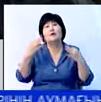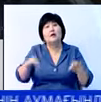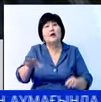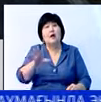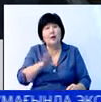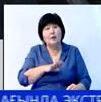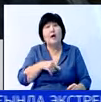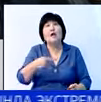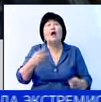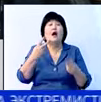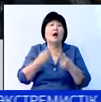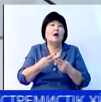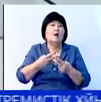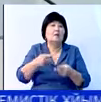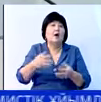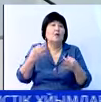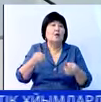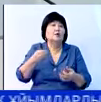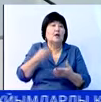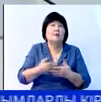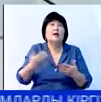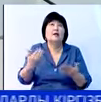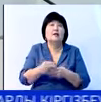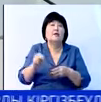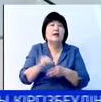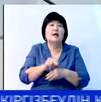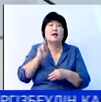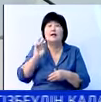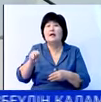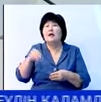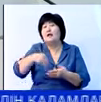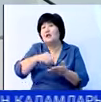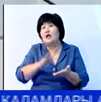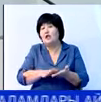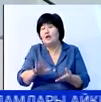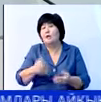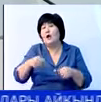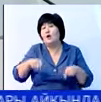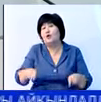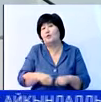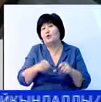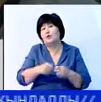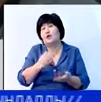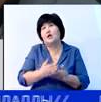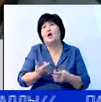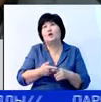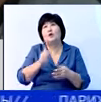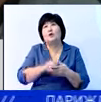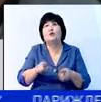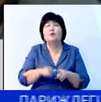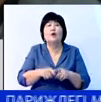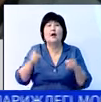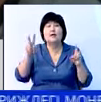ауыстырылған. Алайда бостандықтың қадірін бағаламаған азамат пробация қызметіне тіркелуден жалтарып жүріп, тағы бір құқық бұзушылық жасаған. Сол себепті оған